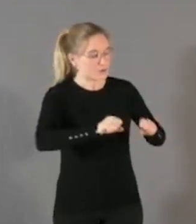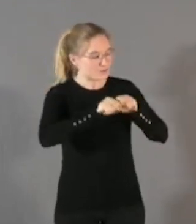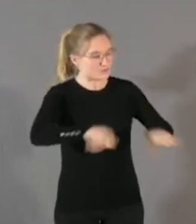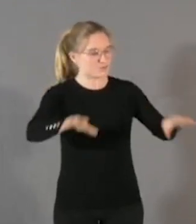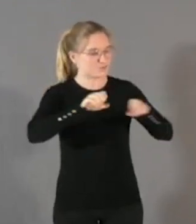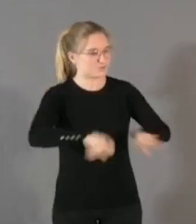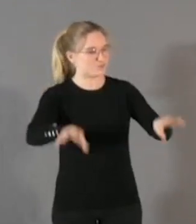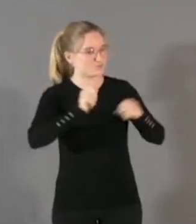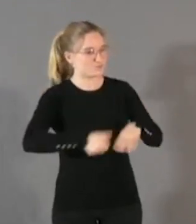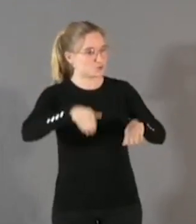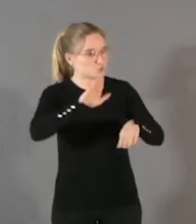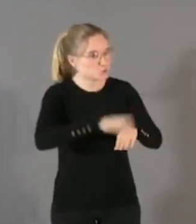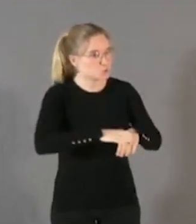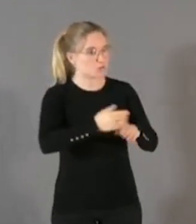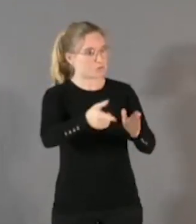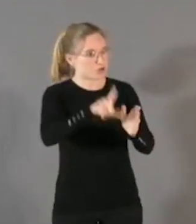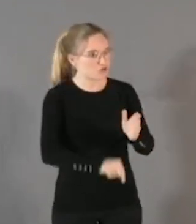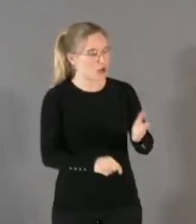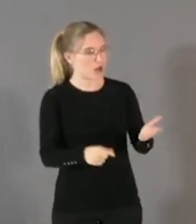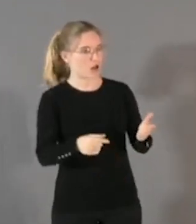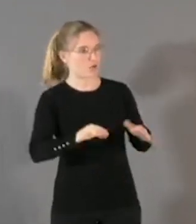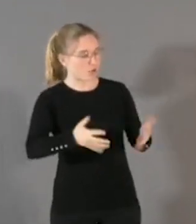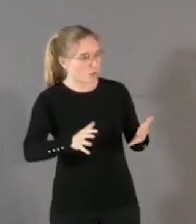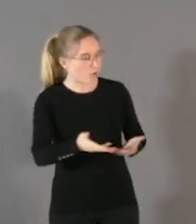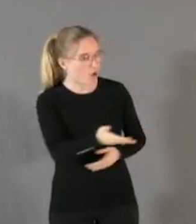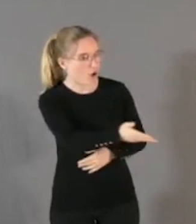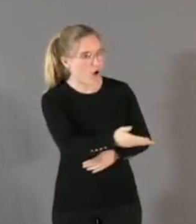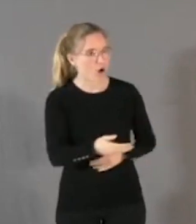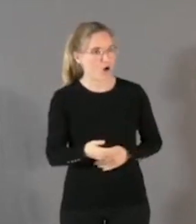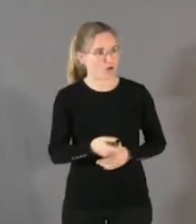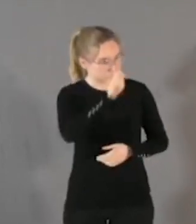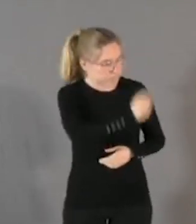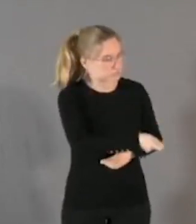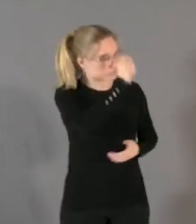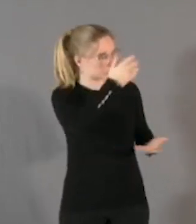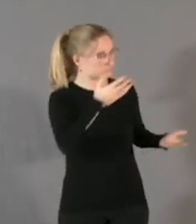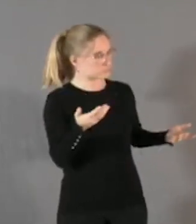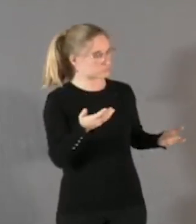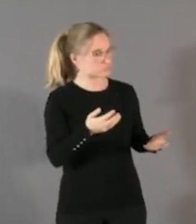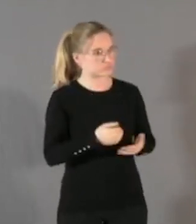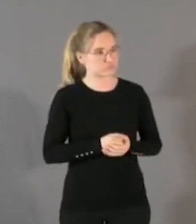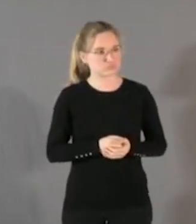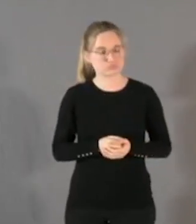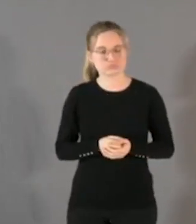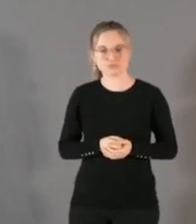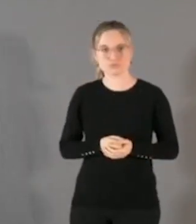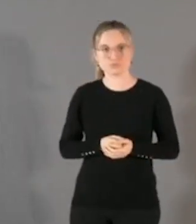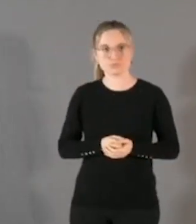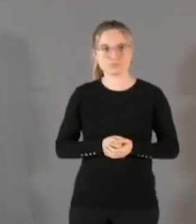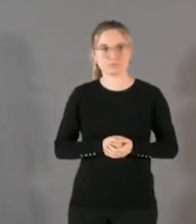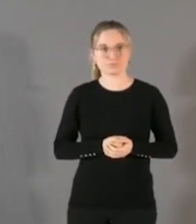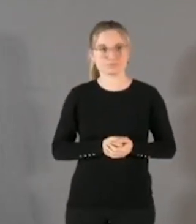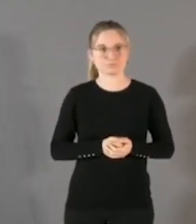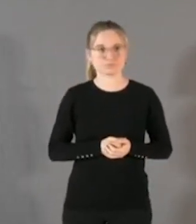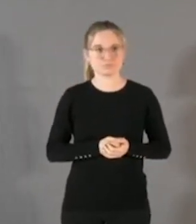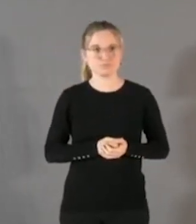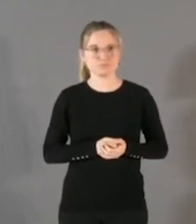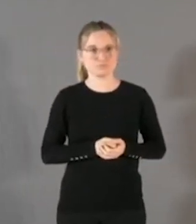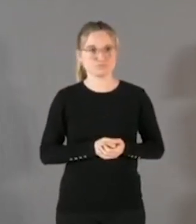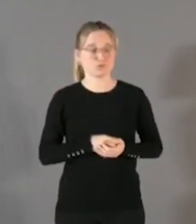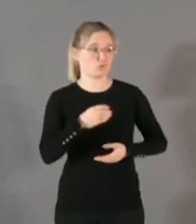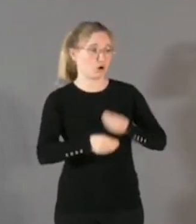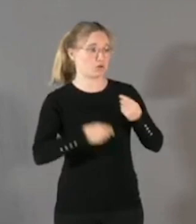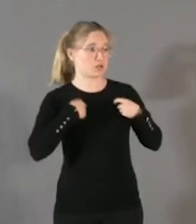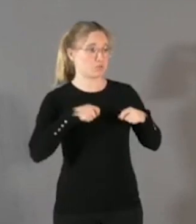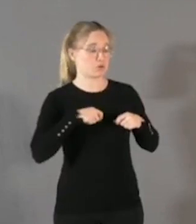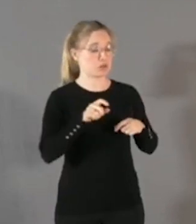Vraiment, chapeau bas. Ou alors c'est ici ou là. C'est donc la